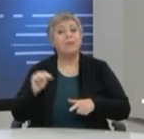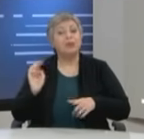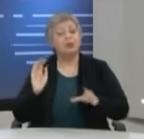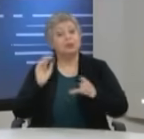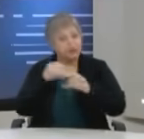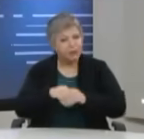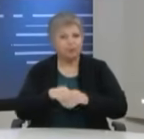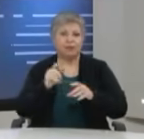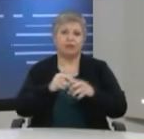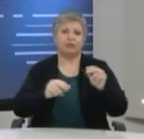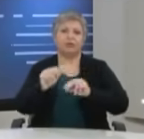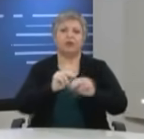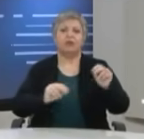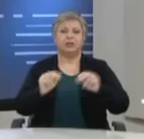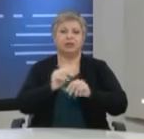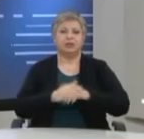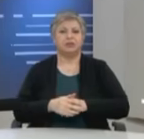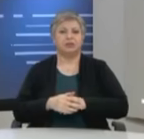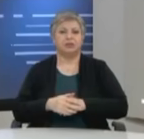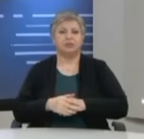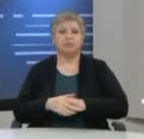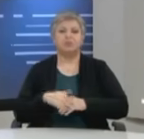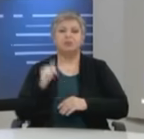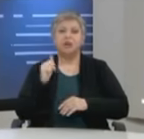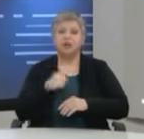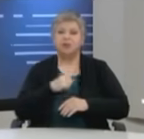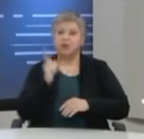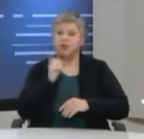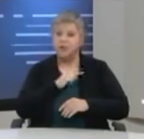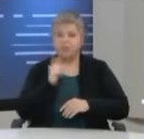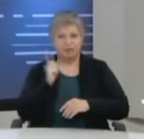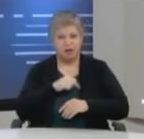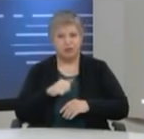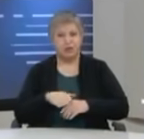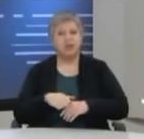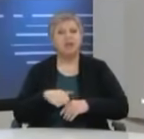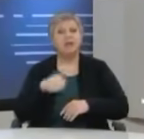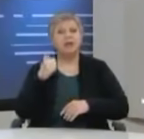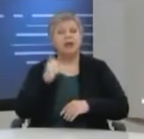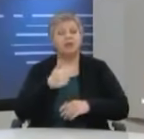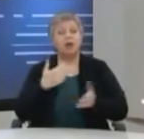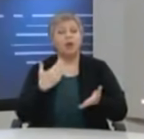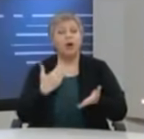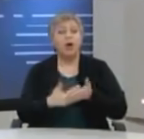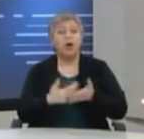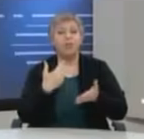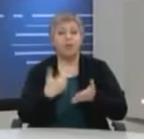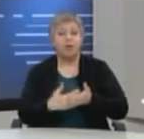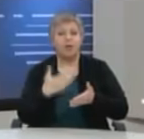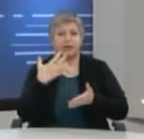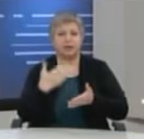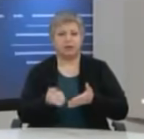ψέμα και σε πολιτικό επίπεδο που αποδεικνύεται και από την άλλη πλευρά. Κάντε ησυχία, παρακαλώ, μην μιλάτε μεταξύ